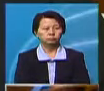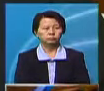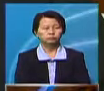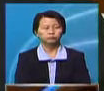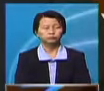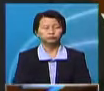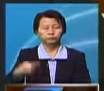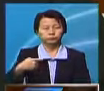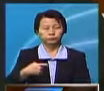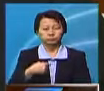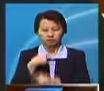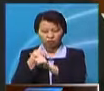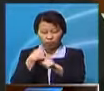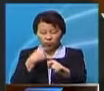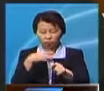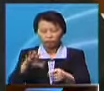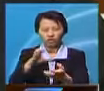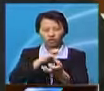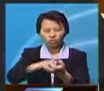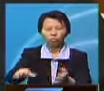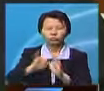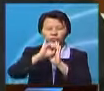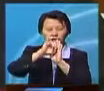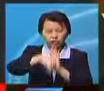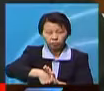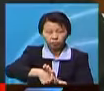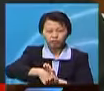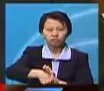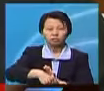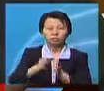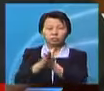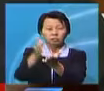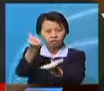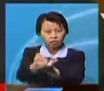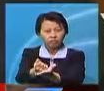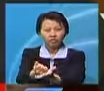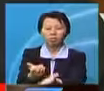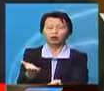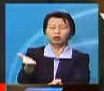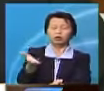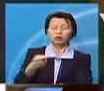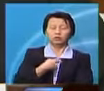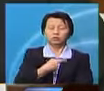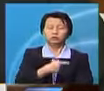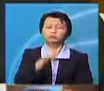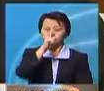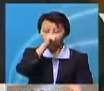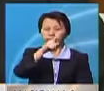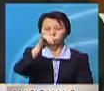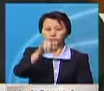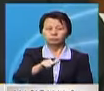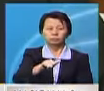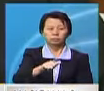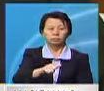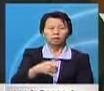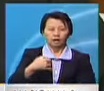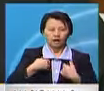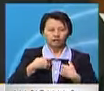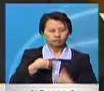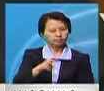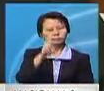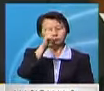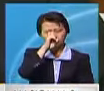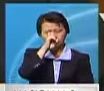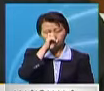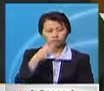Saya mereka telah merosakkan imej organisasi dan kita tentunya mempunyai pendirian